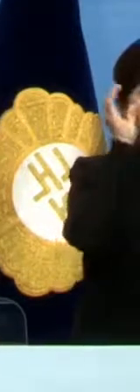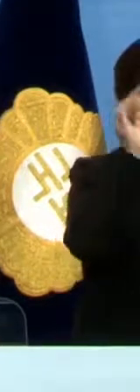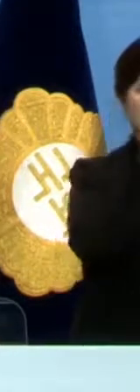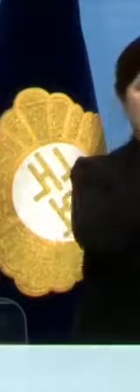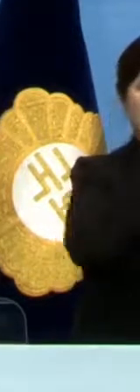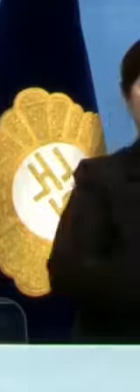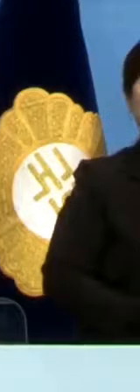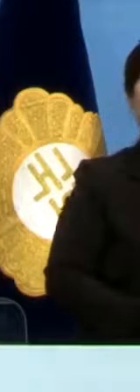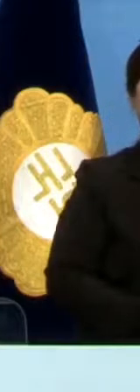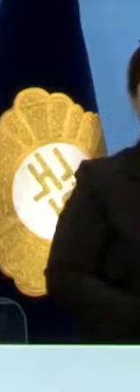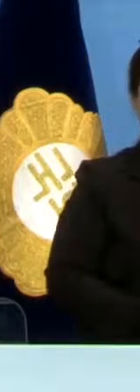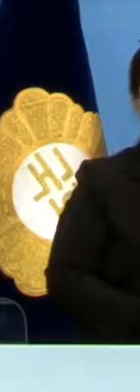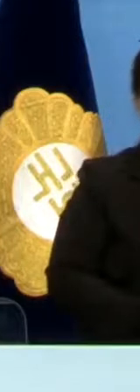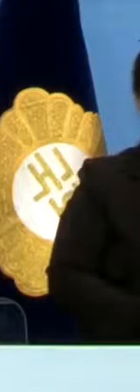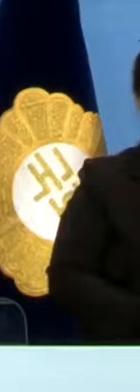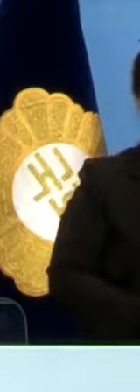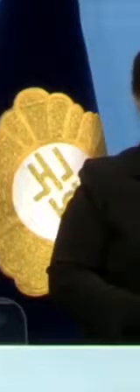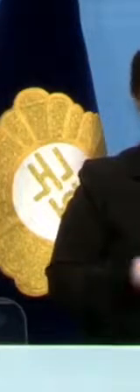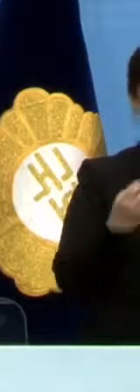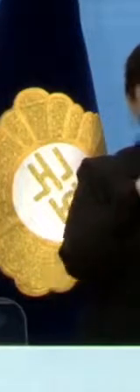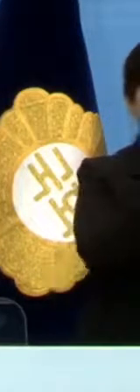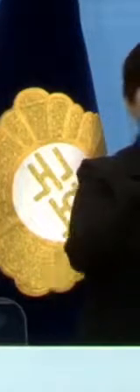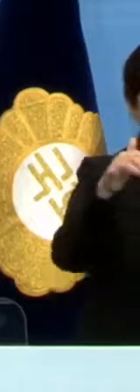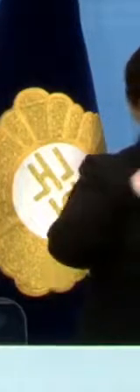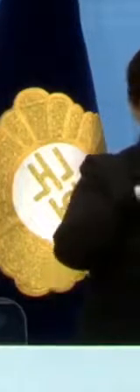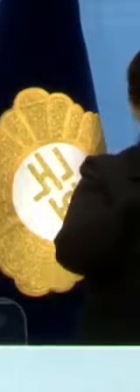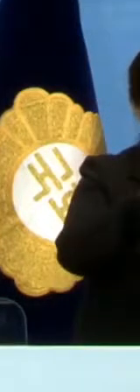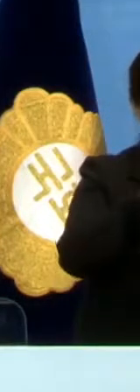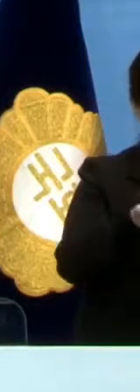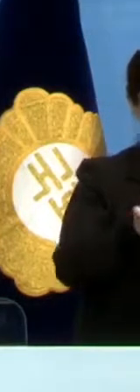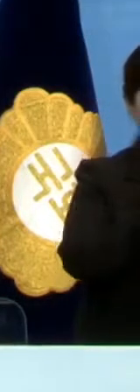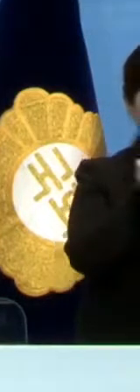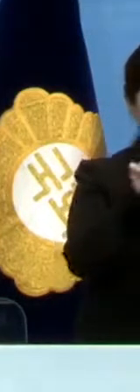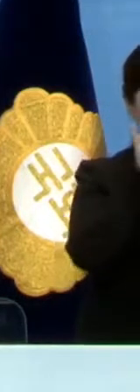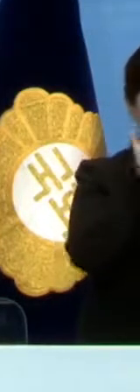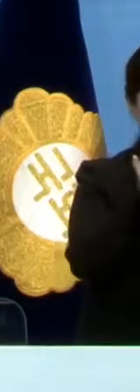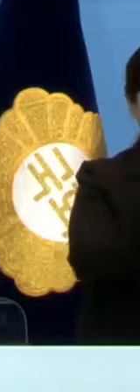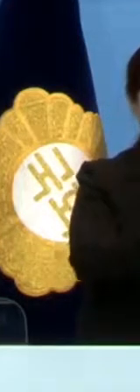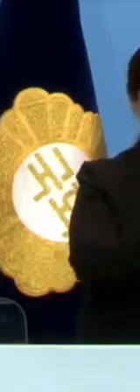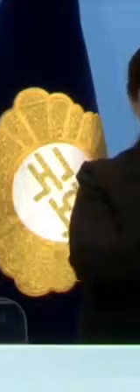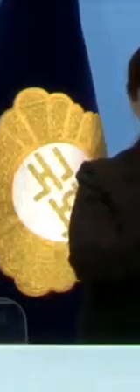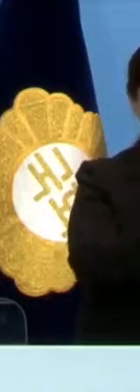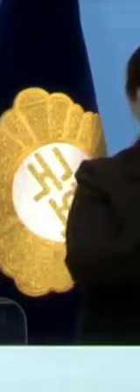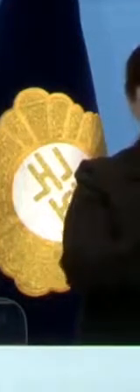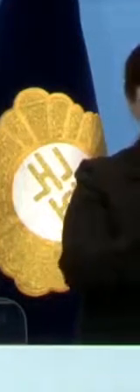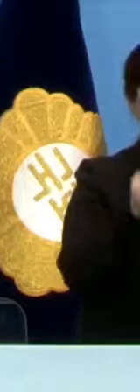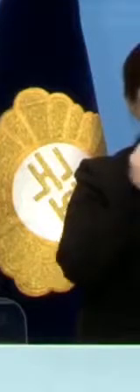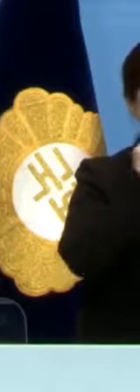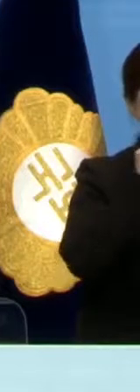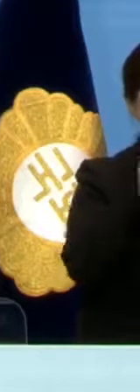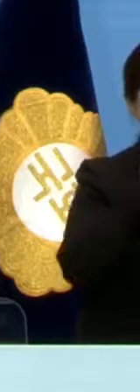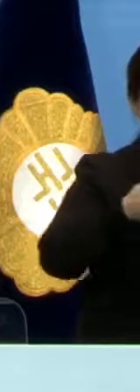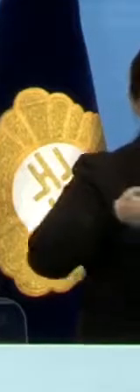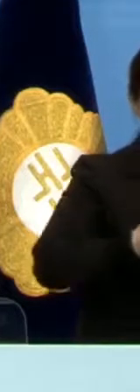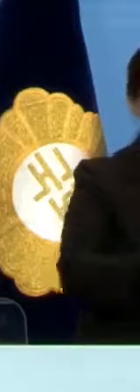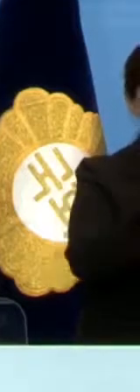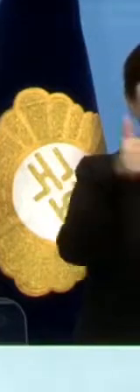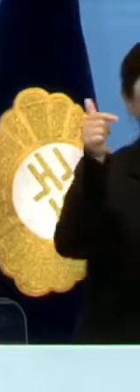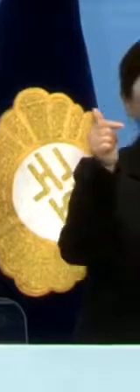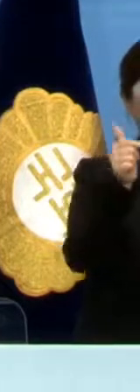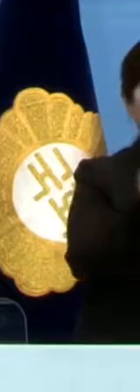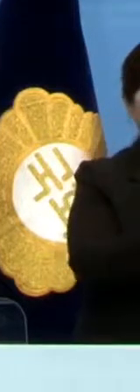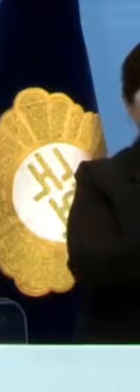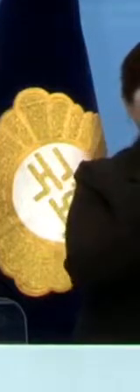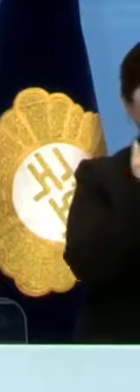있습니다. 그리고 이 인구 면에서도 이제 이 우리 심각한 저출산 고령화와